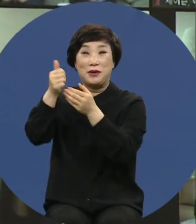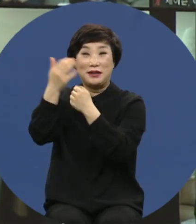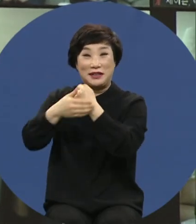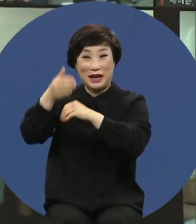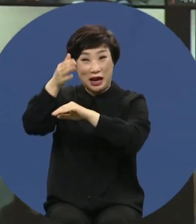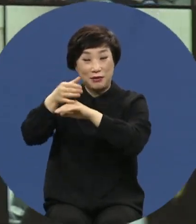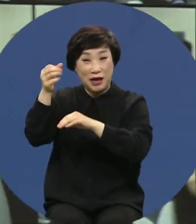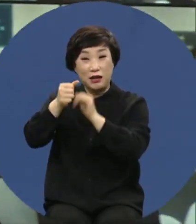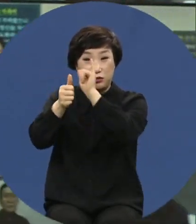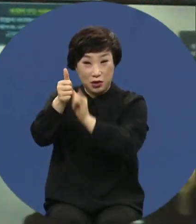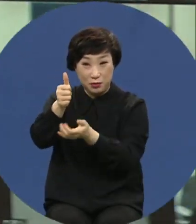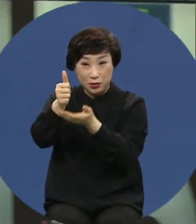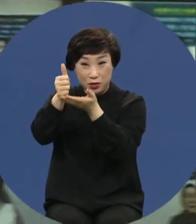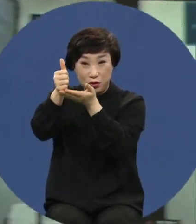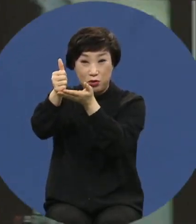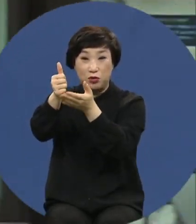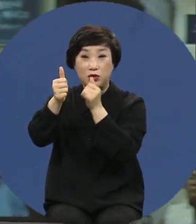섬겨요.